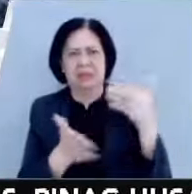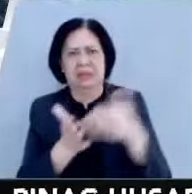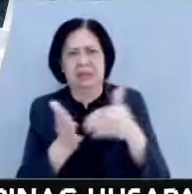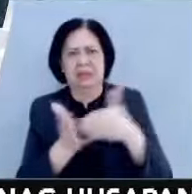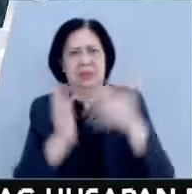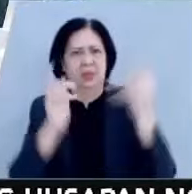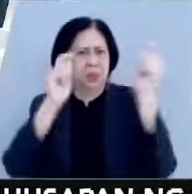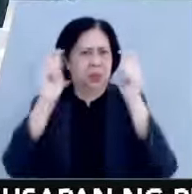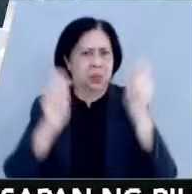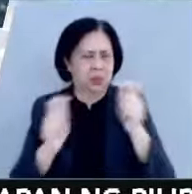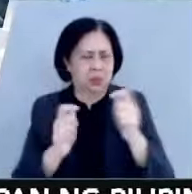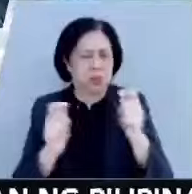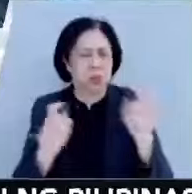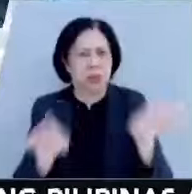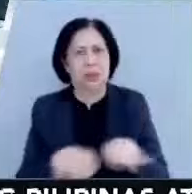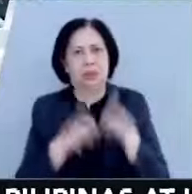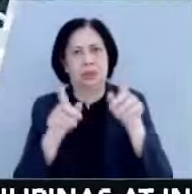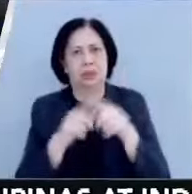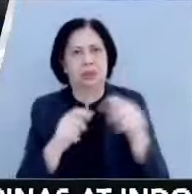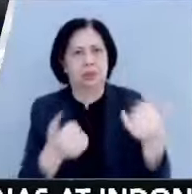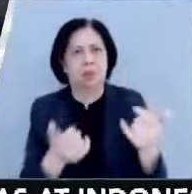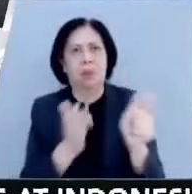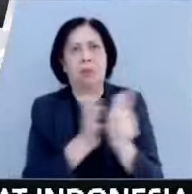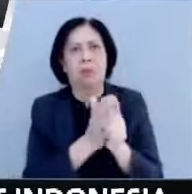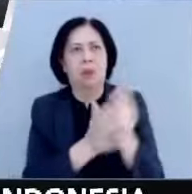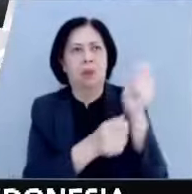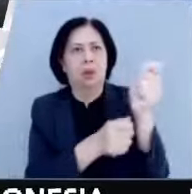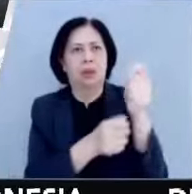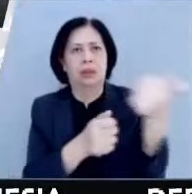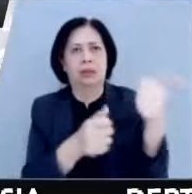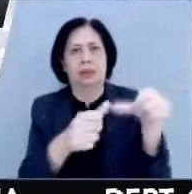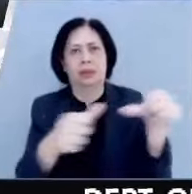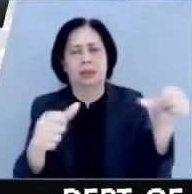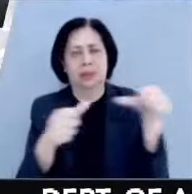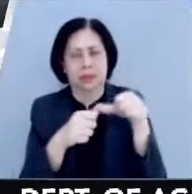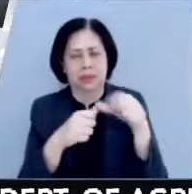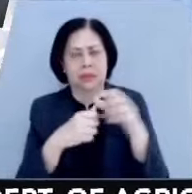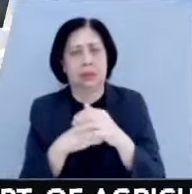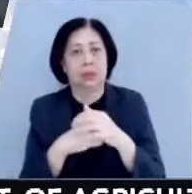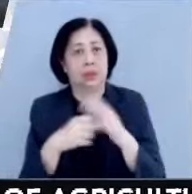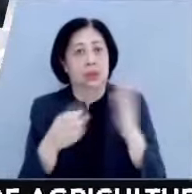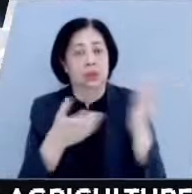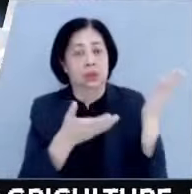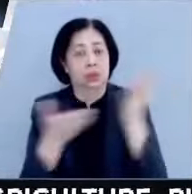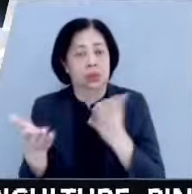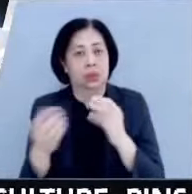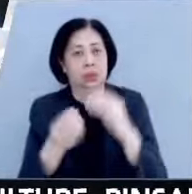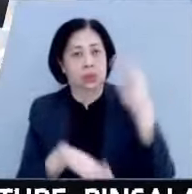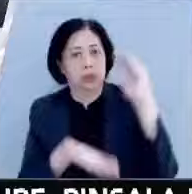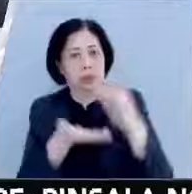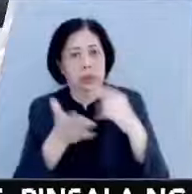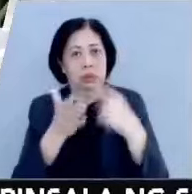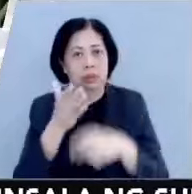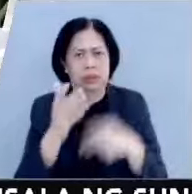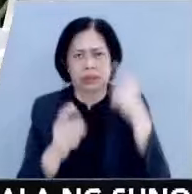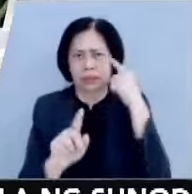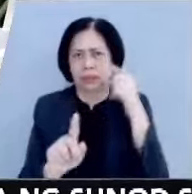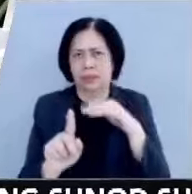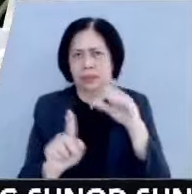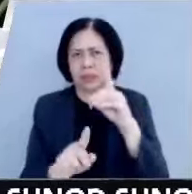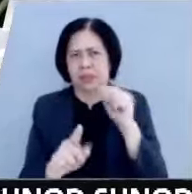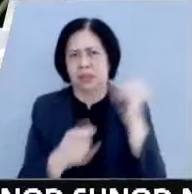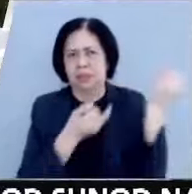Nakasabay pa ng closed fishing season sa ilang lugar. Para sumapat ang supply at bumaba ang presyo, pinag-aaralan ng DA ang pag-aangkat ng dagdag